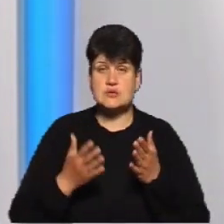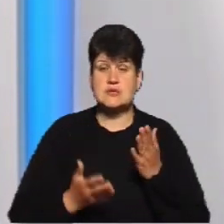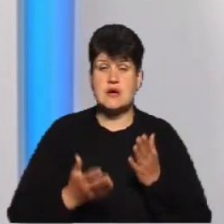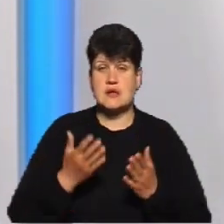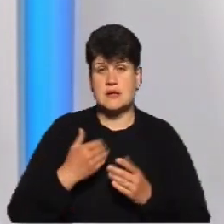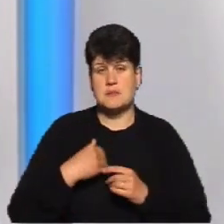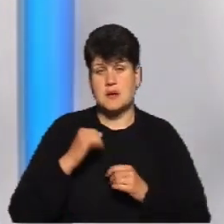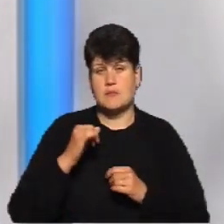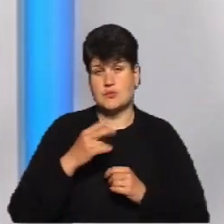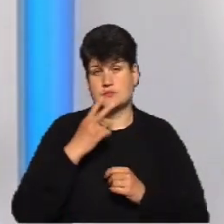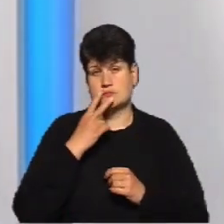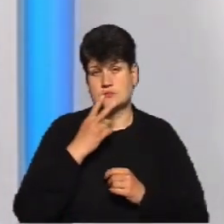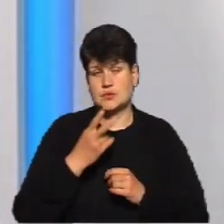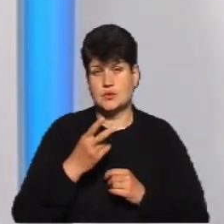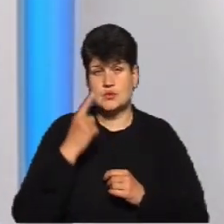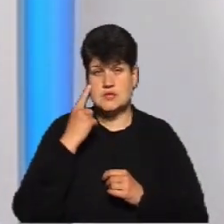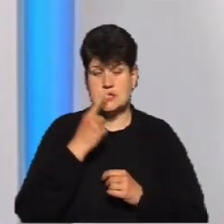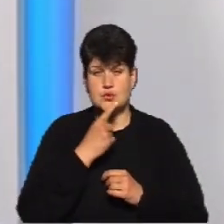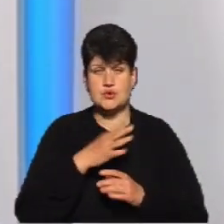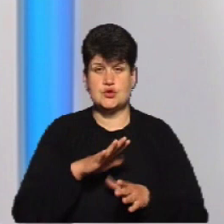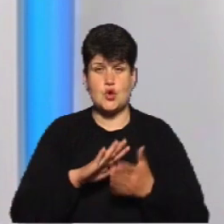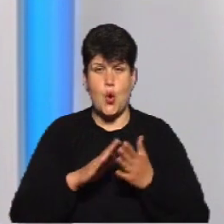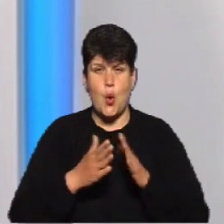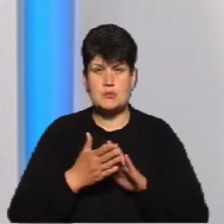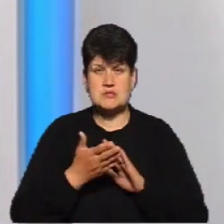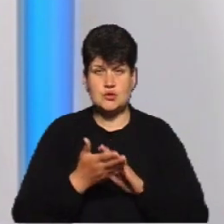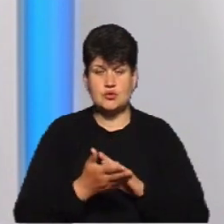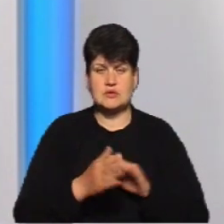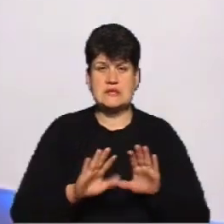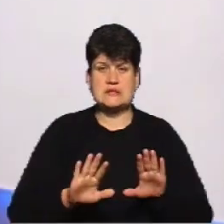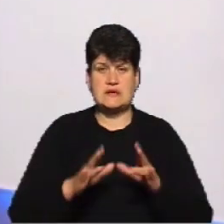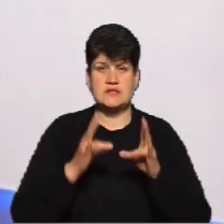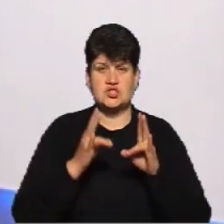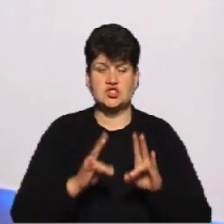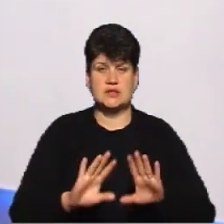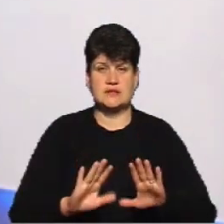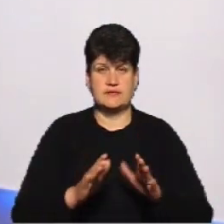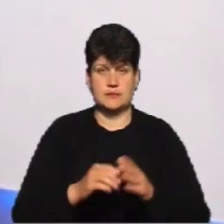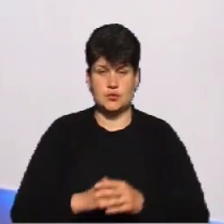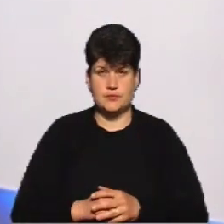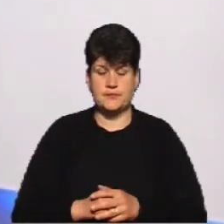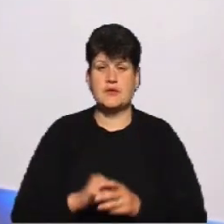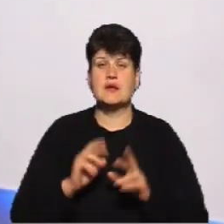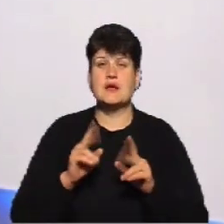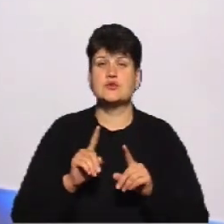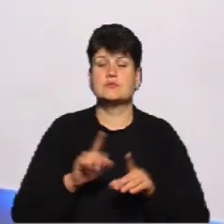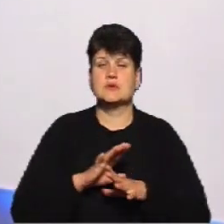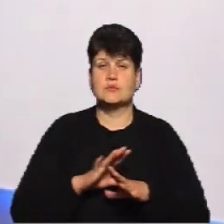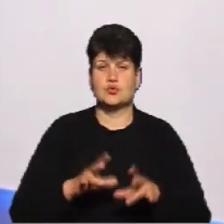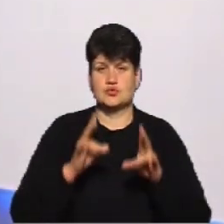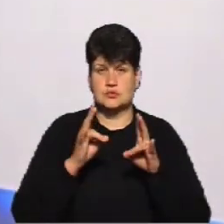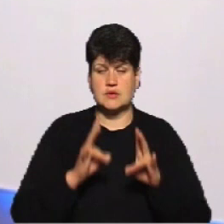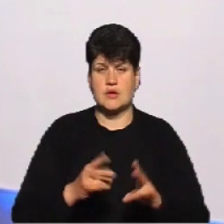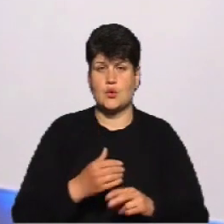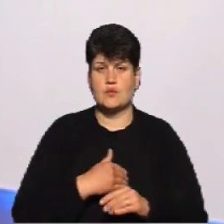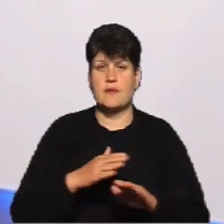судити, оцінюючи обстановку, в якій трапився нещасний випадок. Як запобігти трагедії? Хочете, аби ви порекомендували,